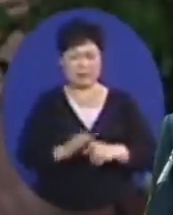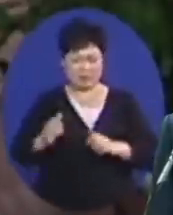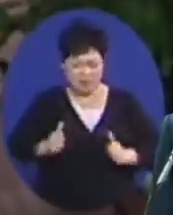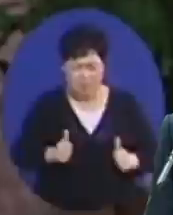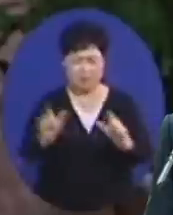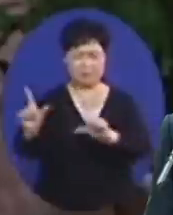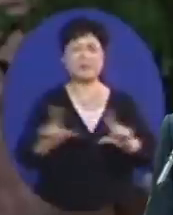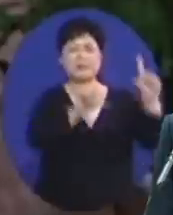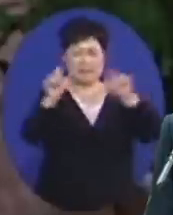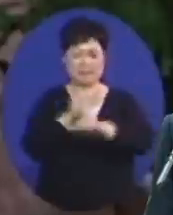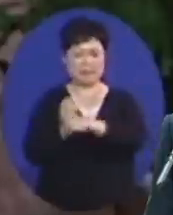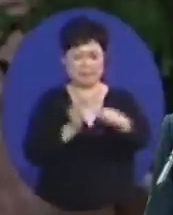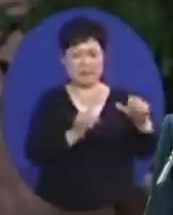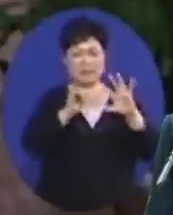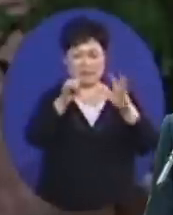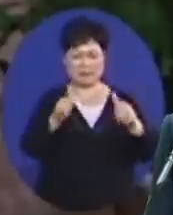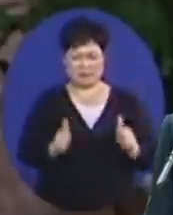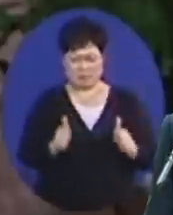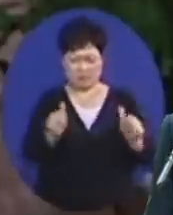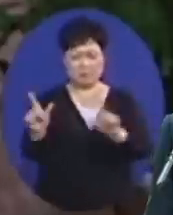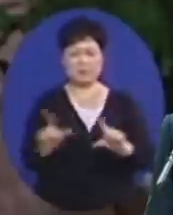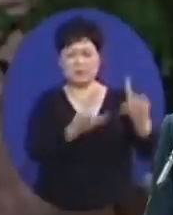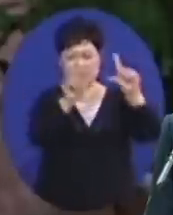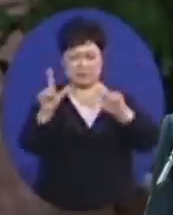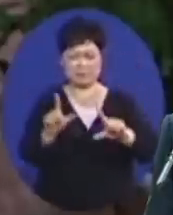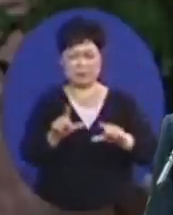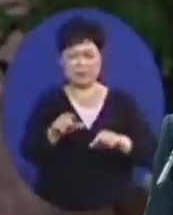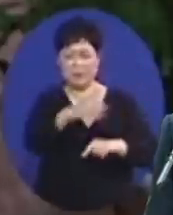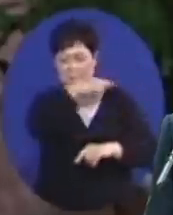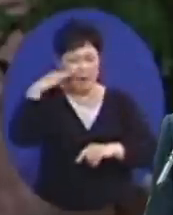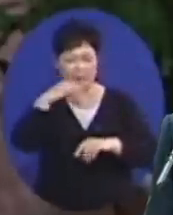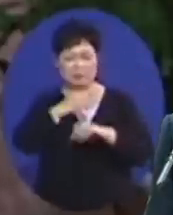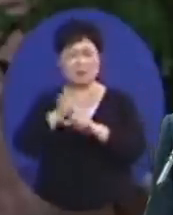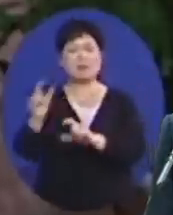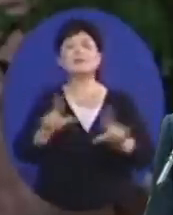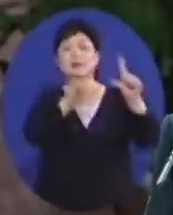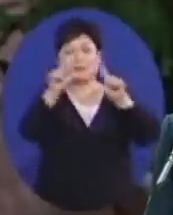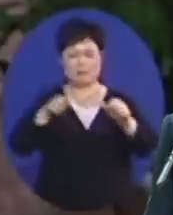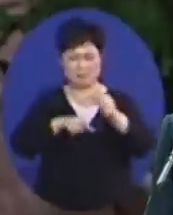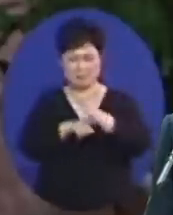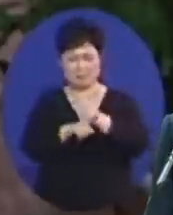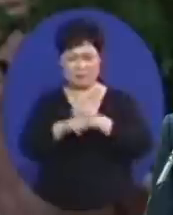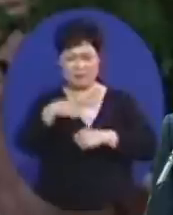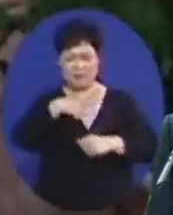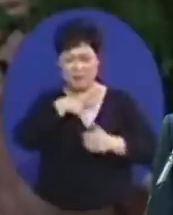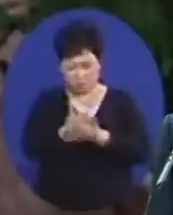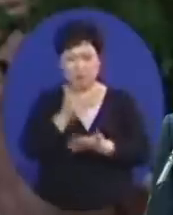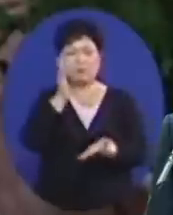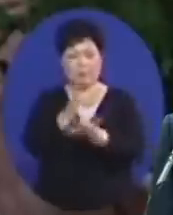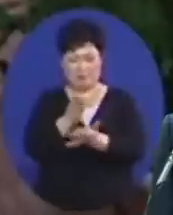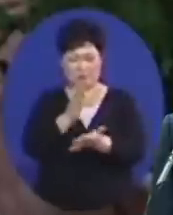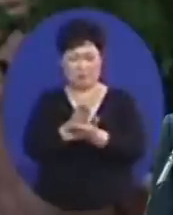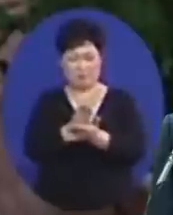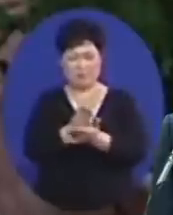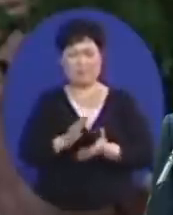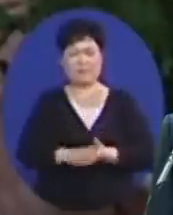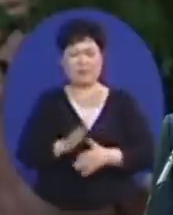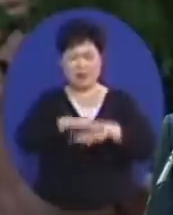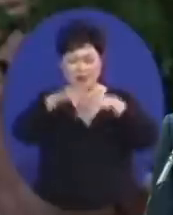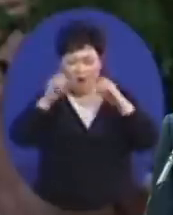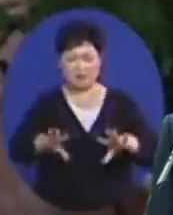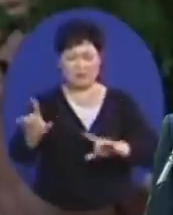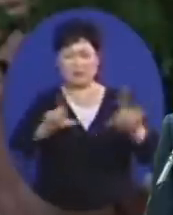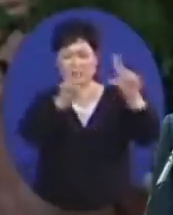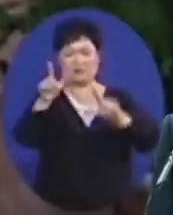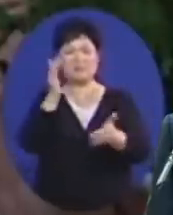사세요. 이 세상에서 열심히 살지만은 바로 살아라는 것입니다. 속아서 살지 말라는 것입니다. 헛되게 살지